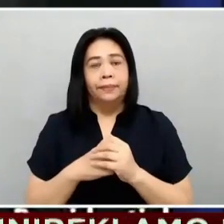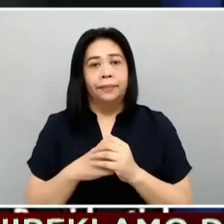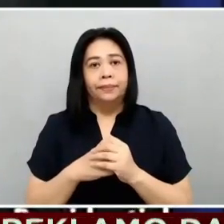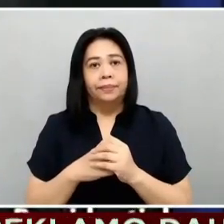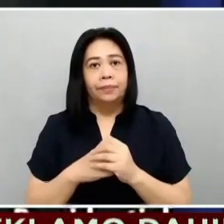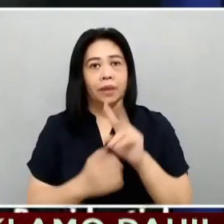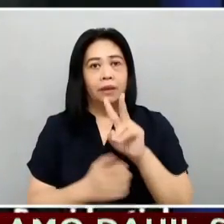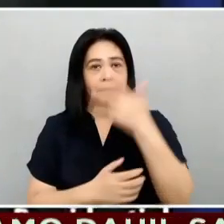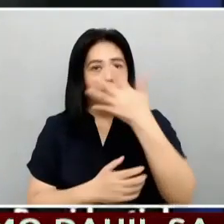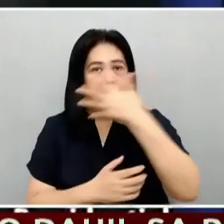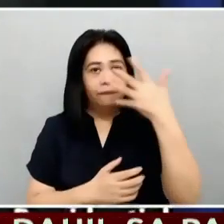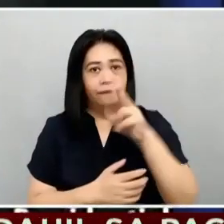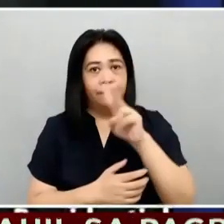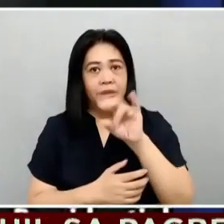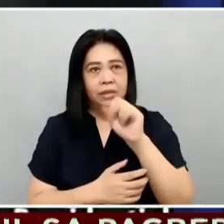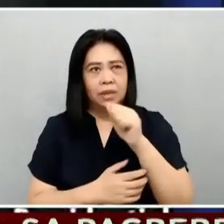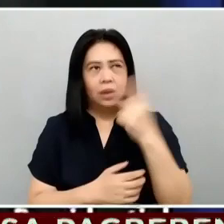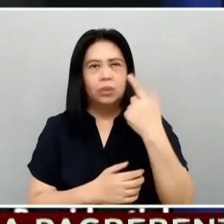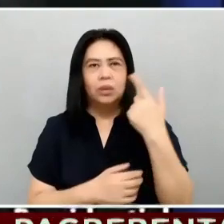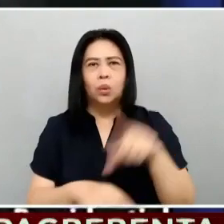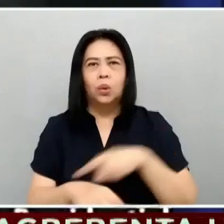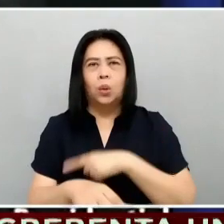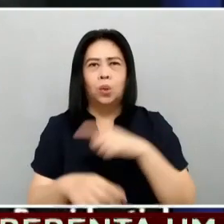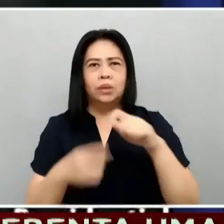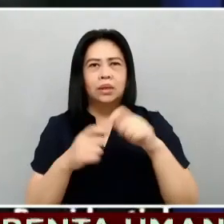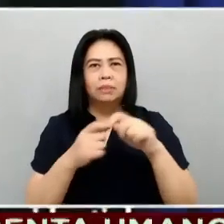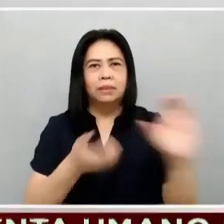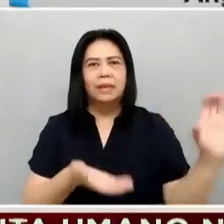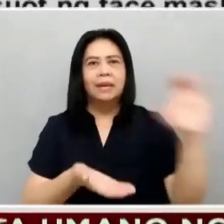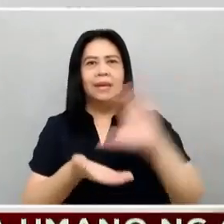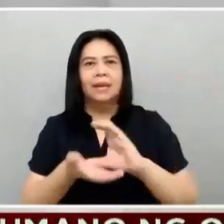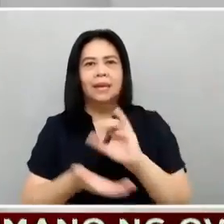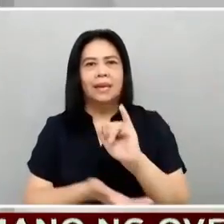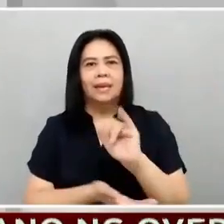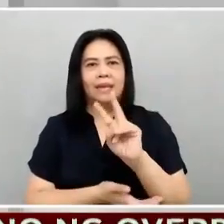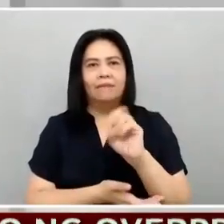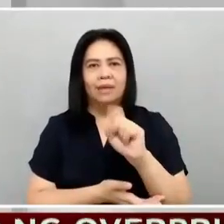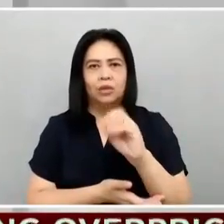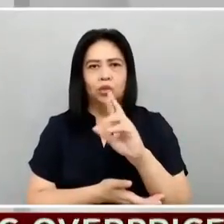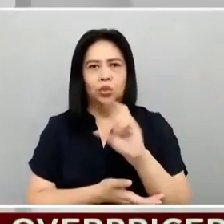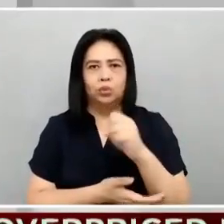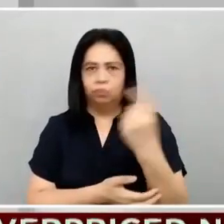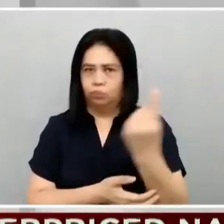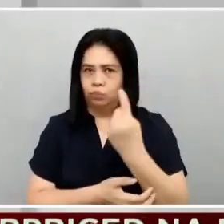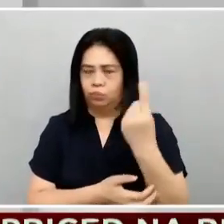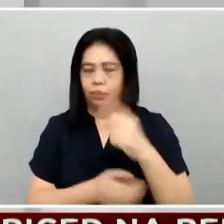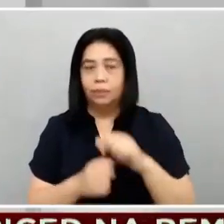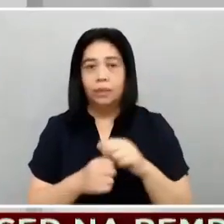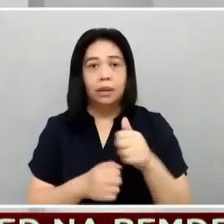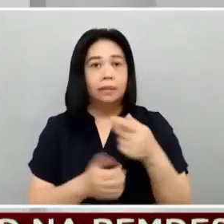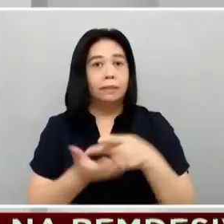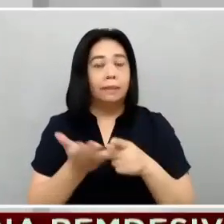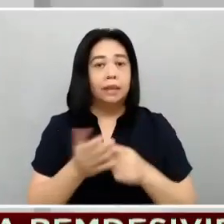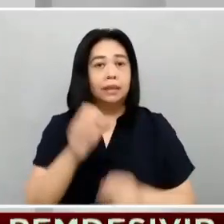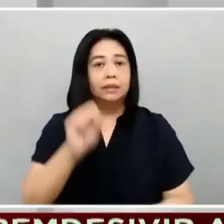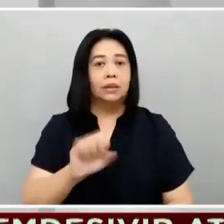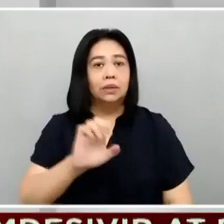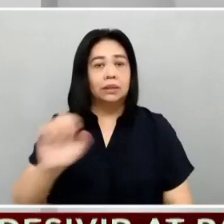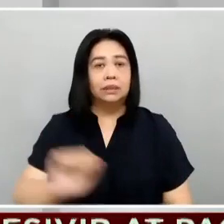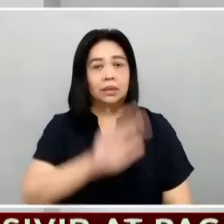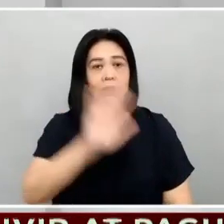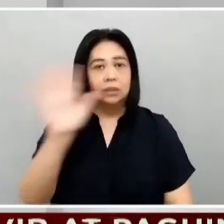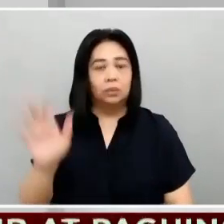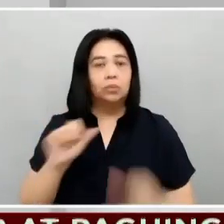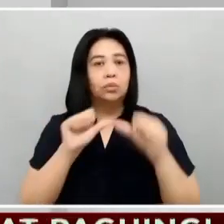visas except for the long-term investors visa na inisyo natin. Sa ibang parte naman ng Southeast Asia, patuloy din